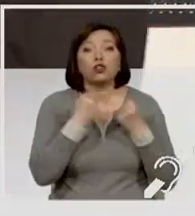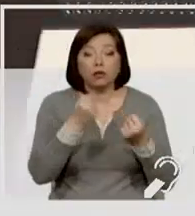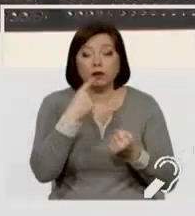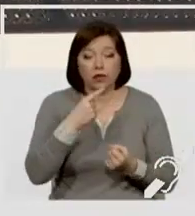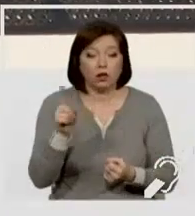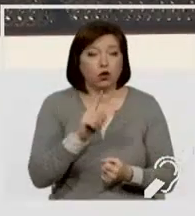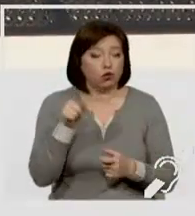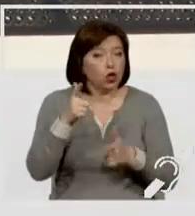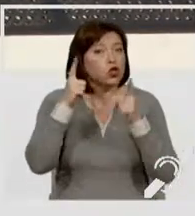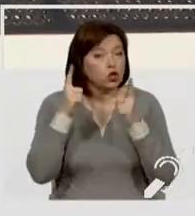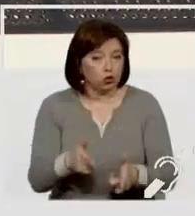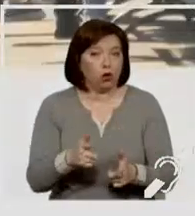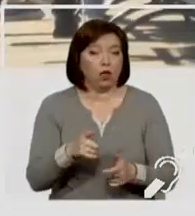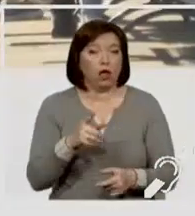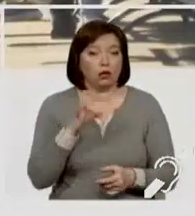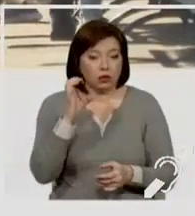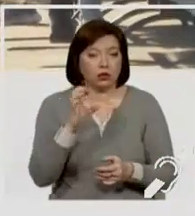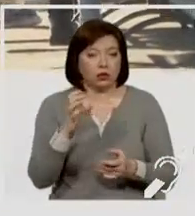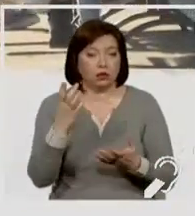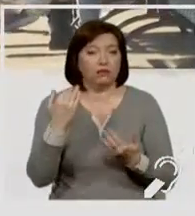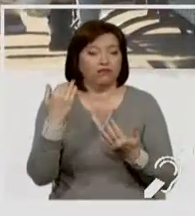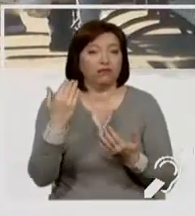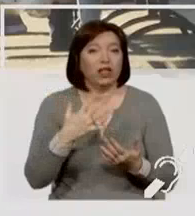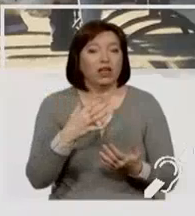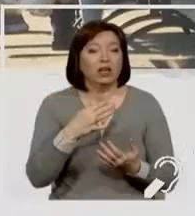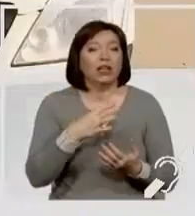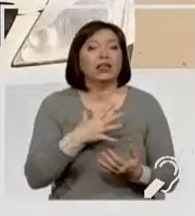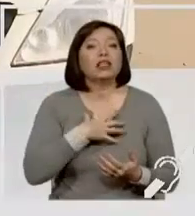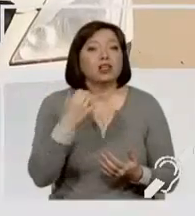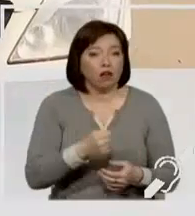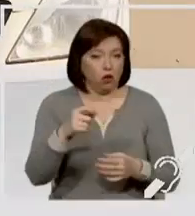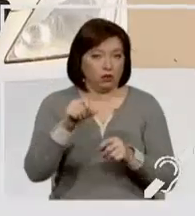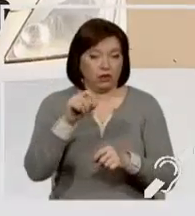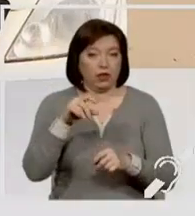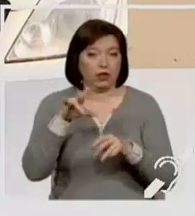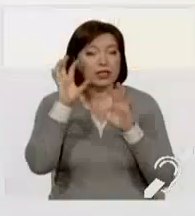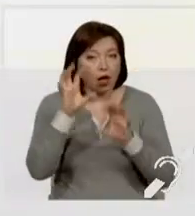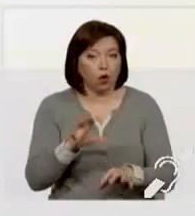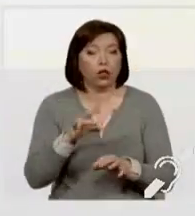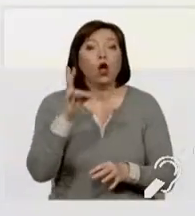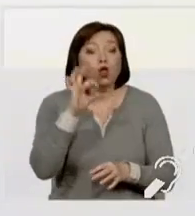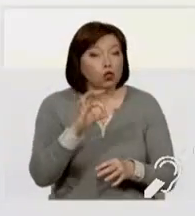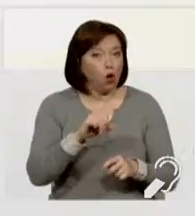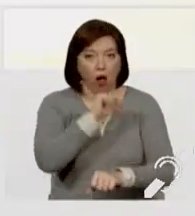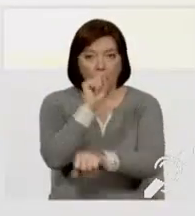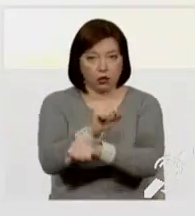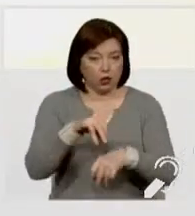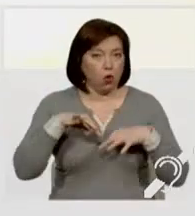că sunt de acord cu nemulțumirile exprimate de transportatori, dar nu și cu întreruperea curselor. Nu pot protesta